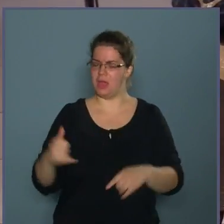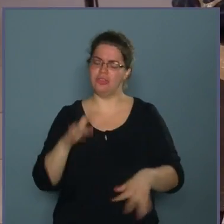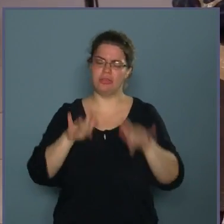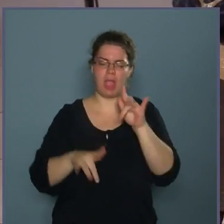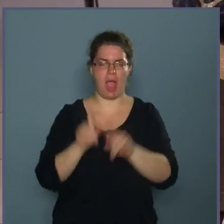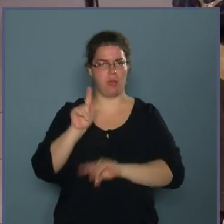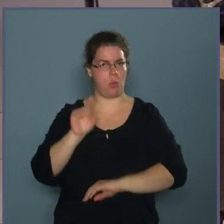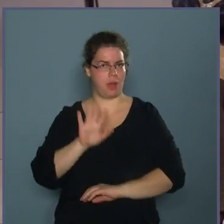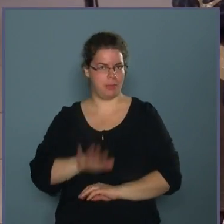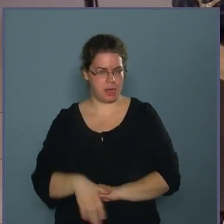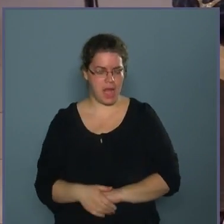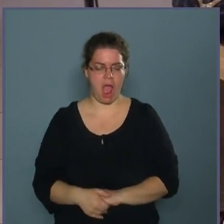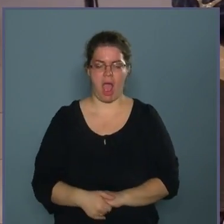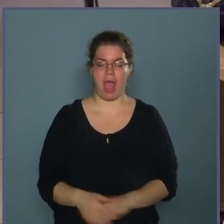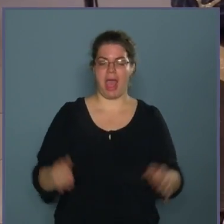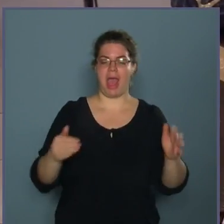néhány hónapra rá,